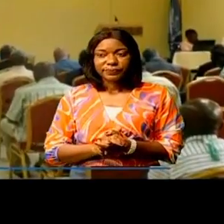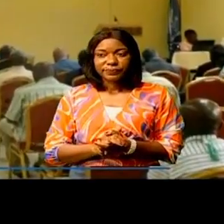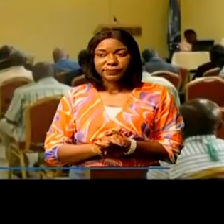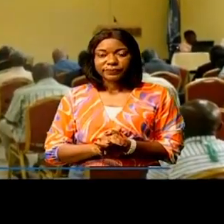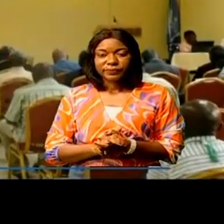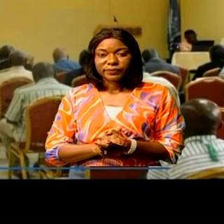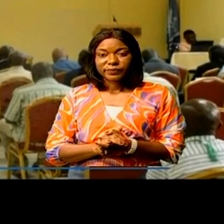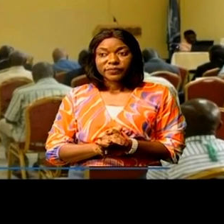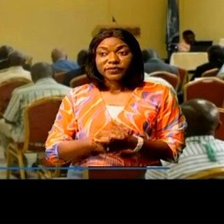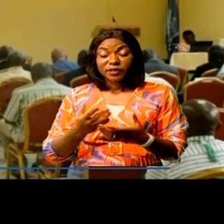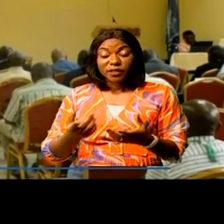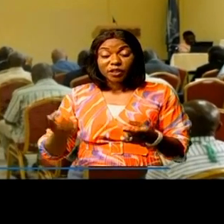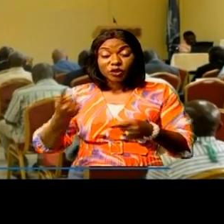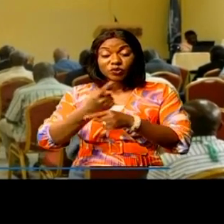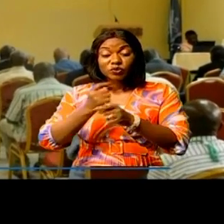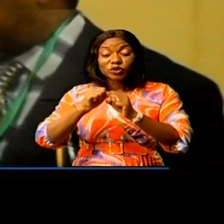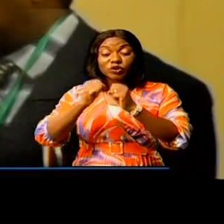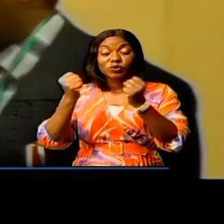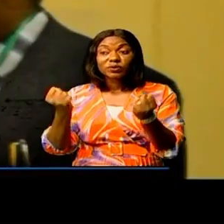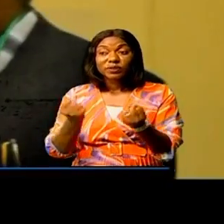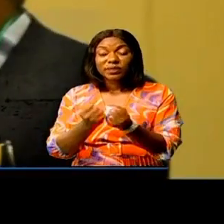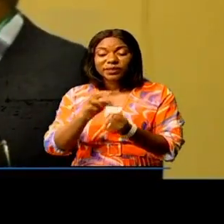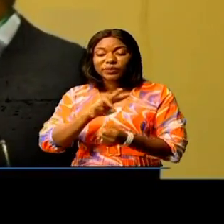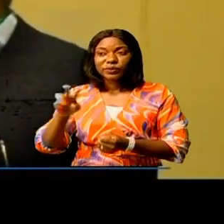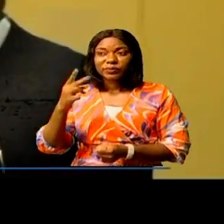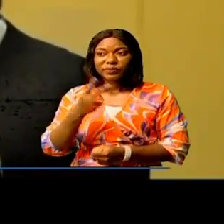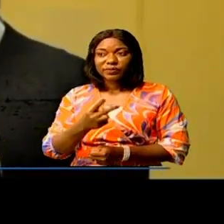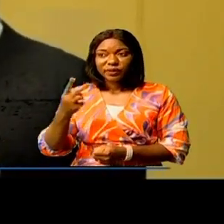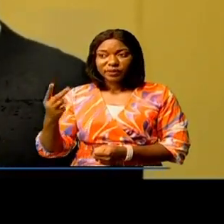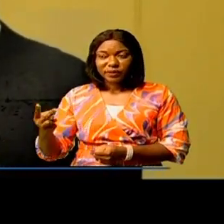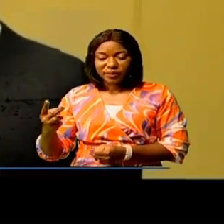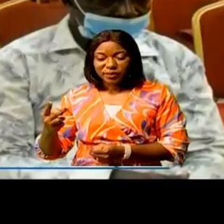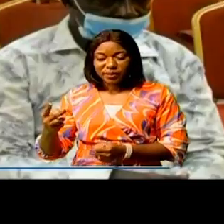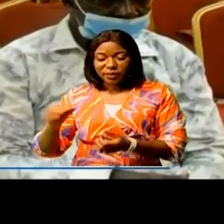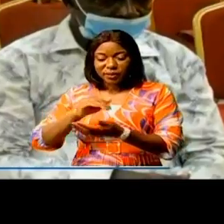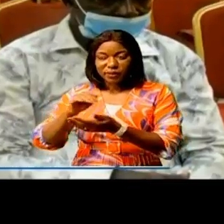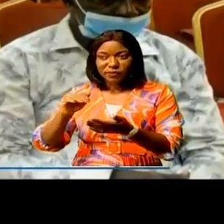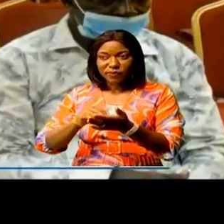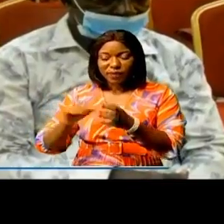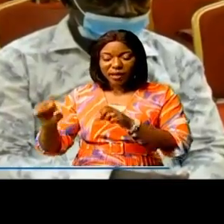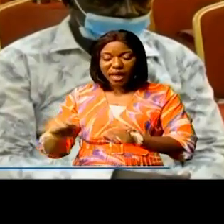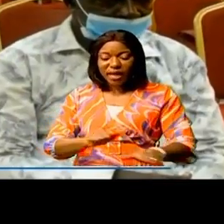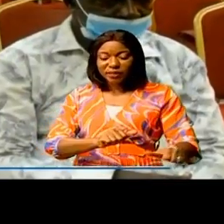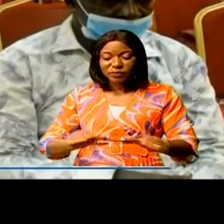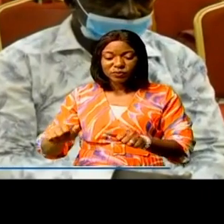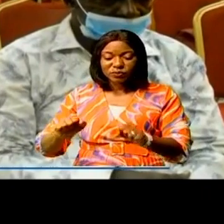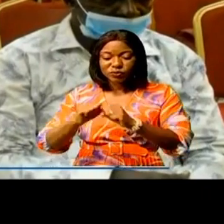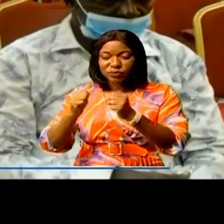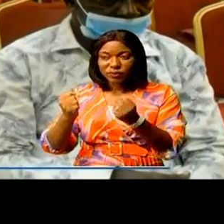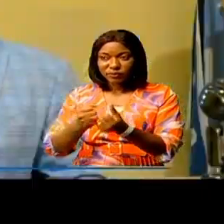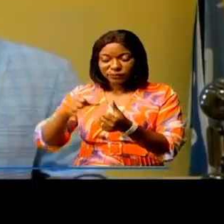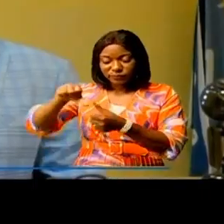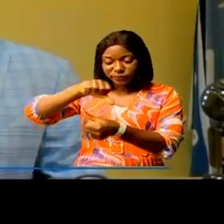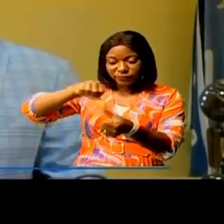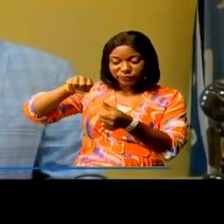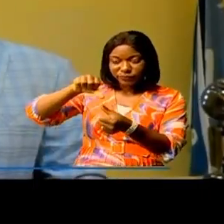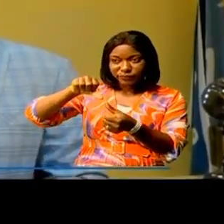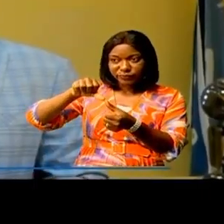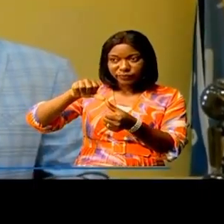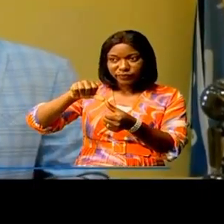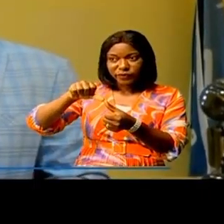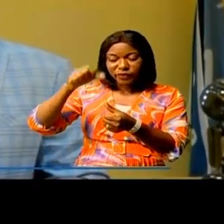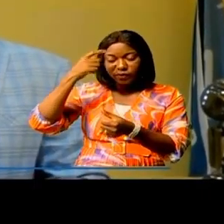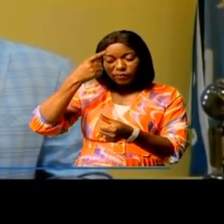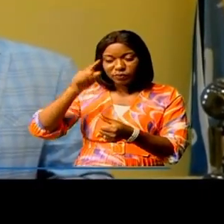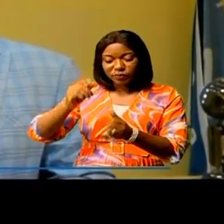Les journées sociales 2022, organisées par les centres d'études pour l'action sociale CEPAS, autour des enjeux et dynamique de